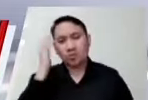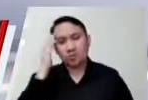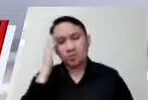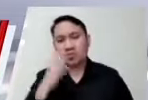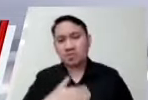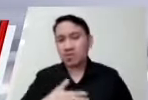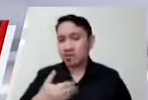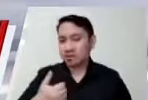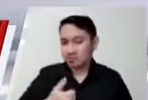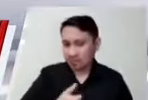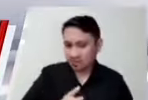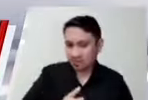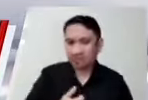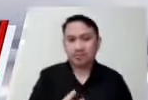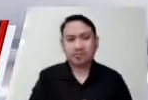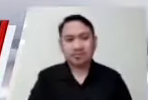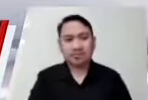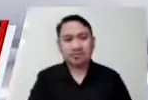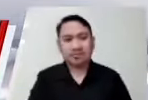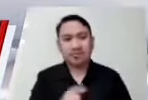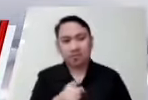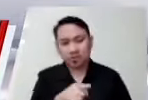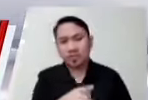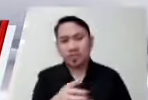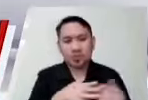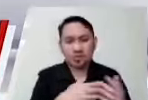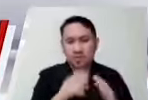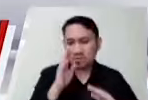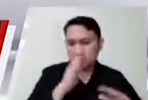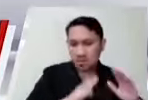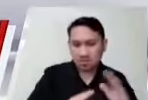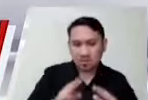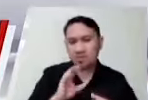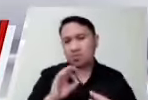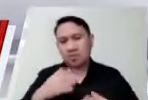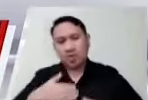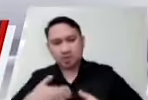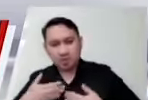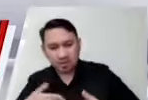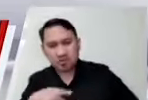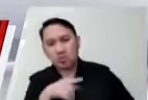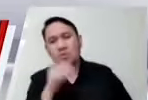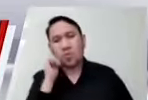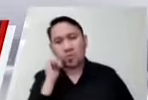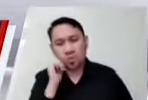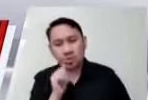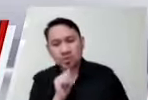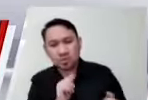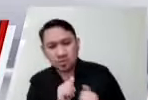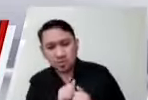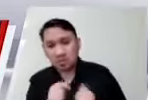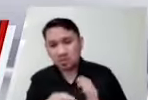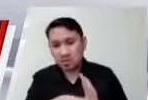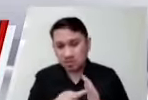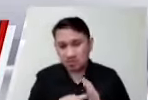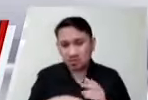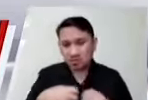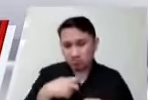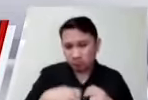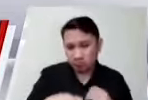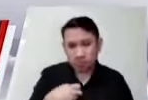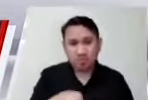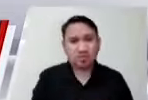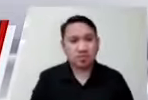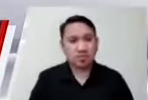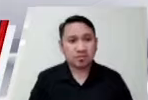Through ups and downs po, nandun po talaga si Chloe. May times talaga na nahihirapan kami at